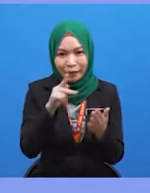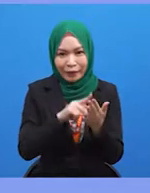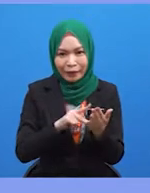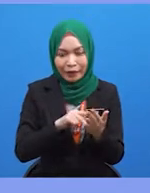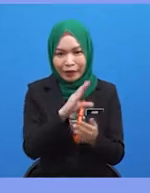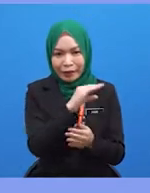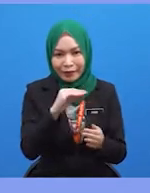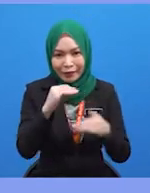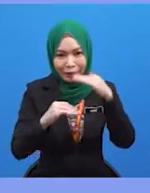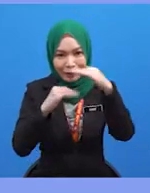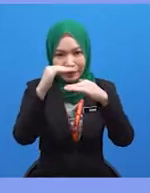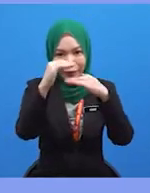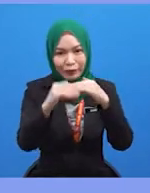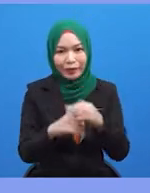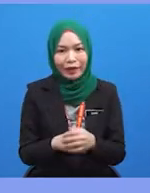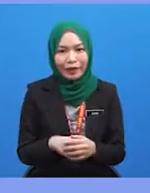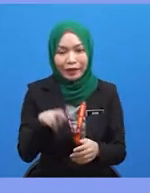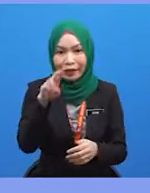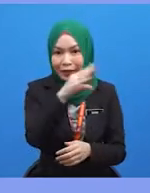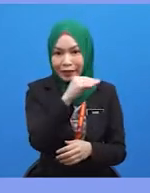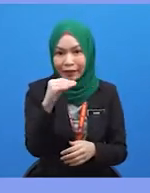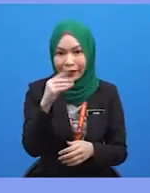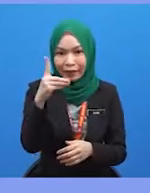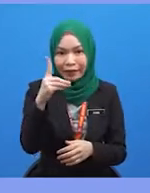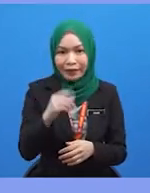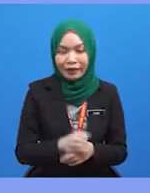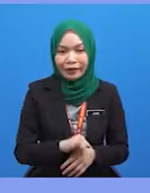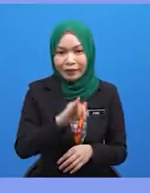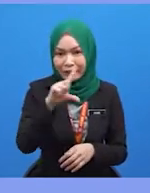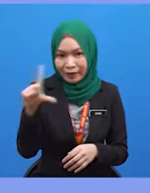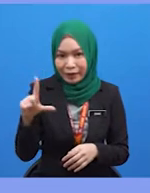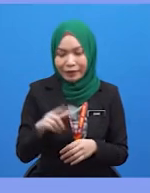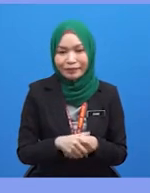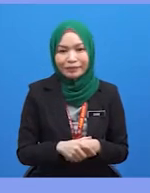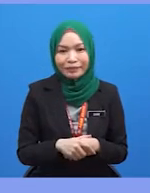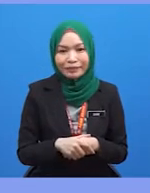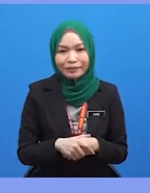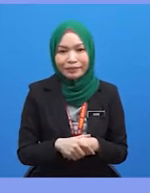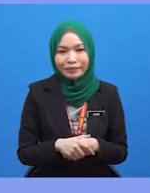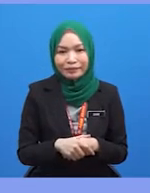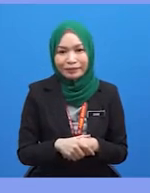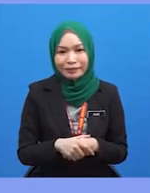Penyelidikan dan pembangunan R&D ialah